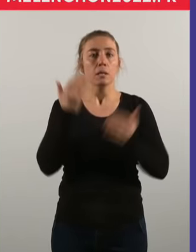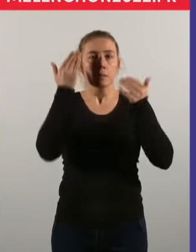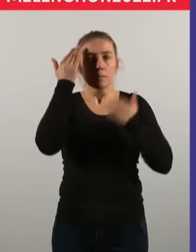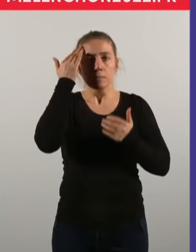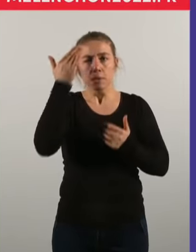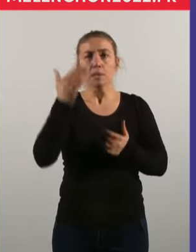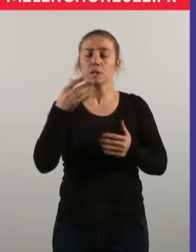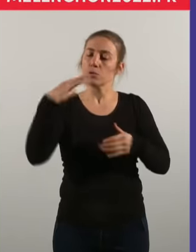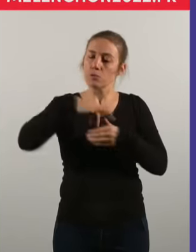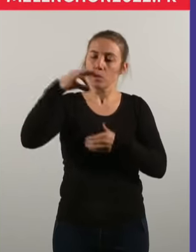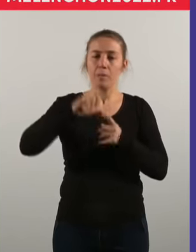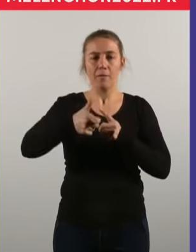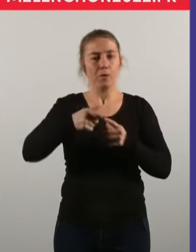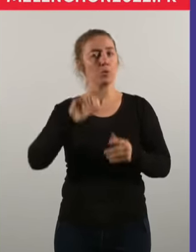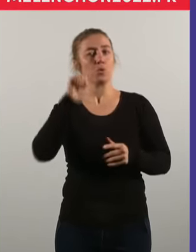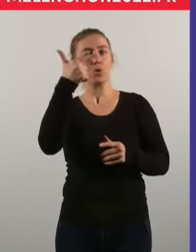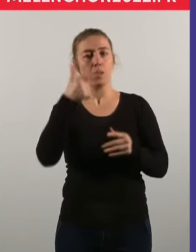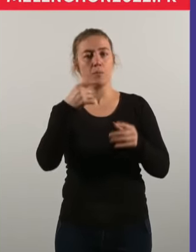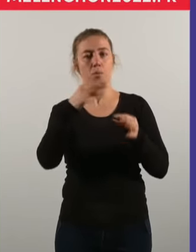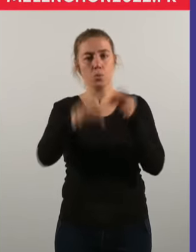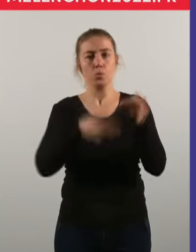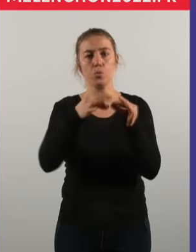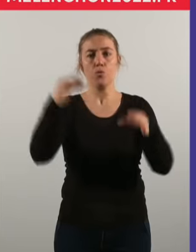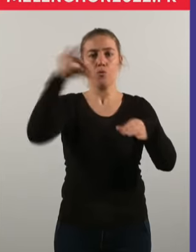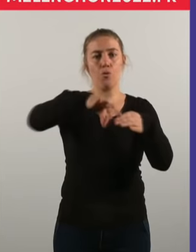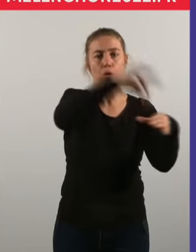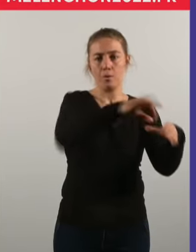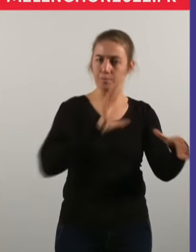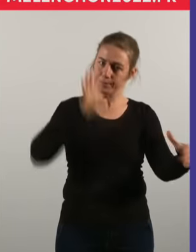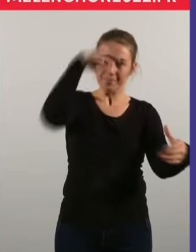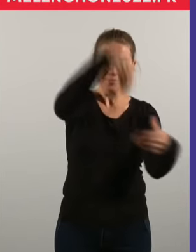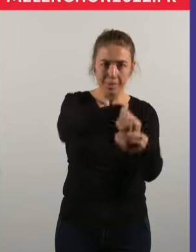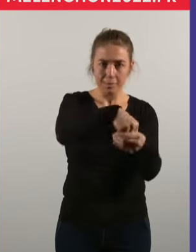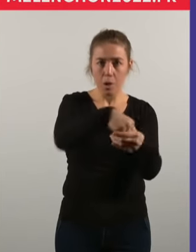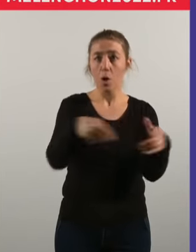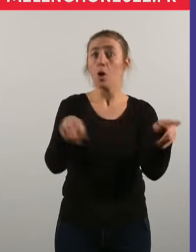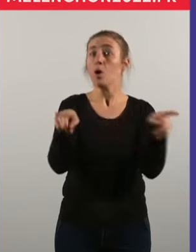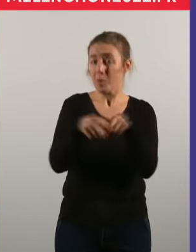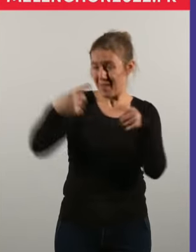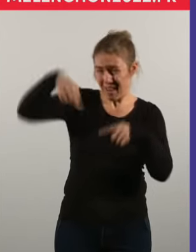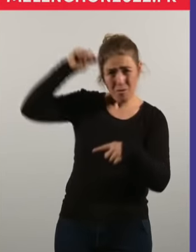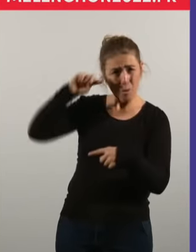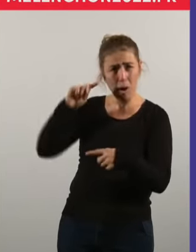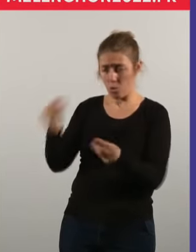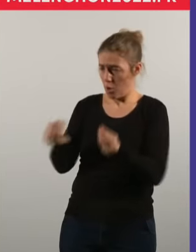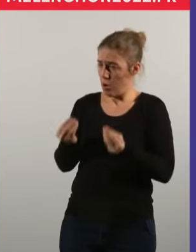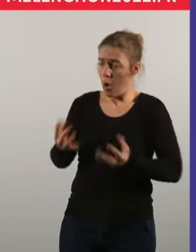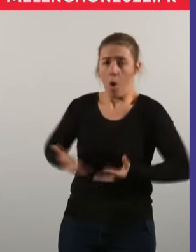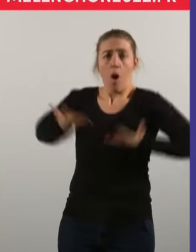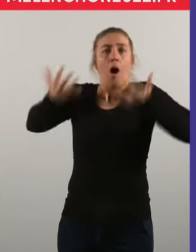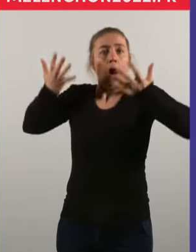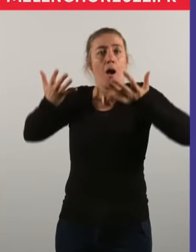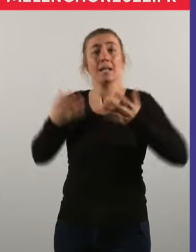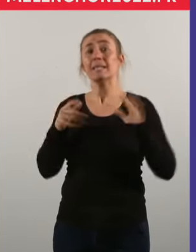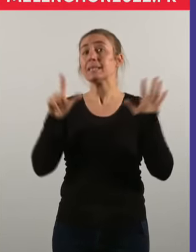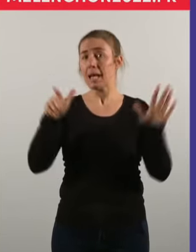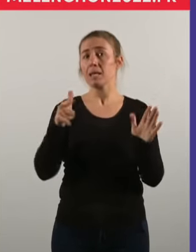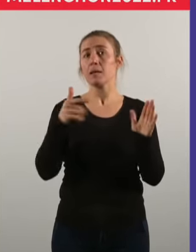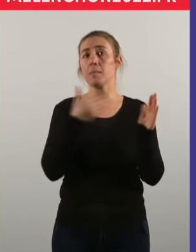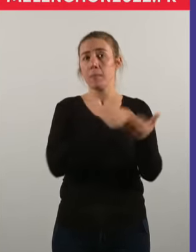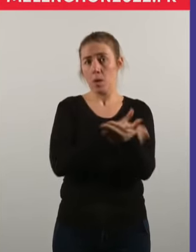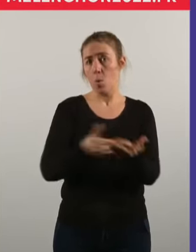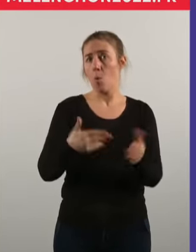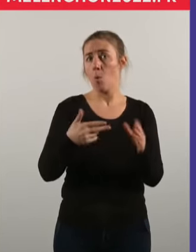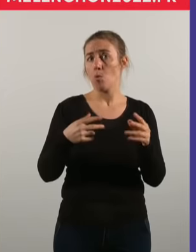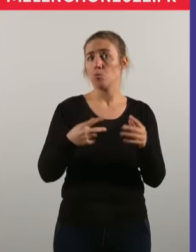tour, si vous me redonnez la force que vous m'avez donnée la dernière fois, pas plus, 7 millions de voix,